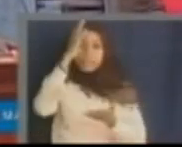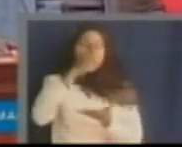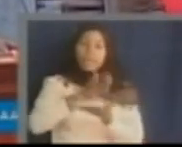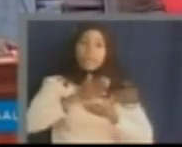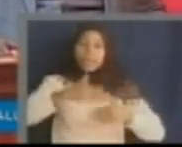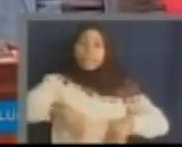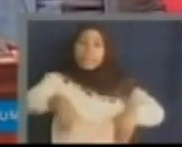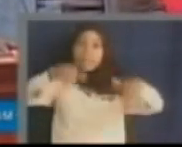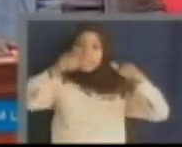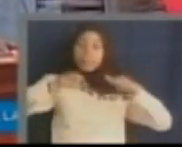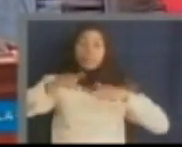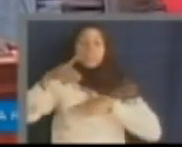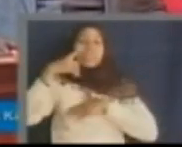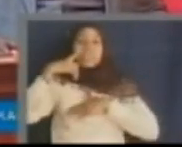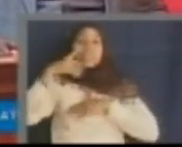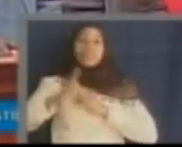Kwamba